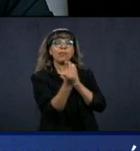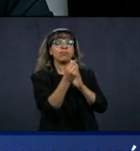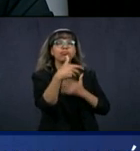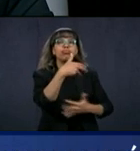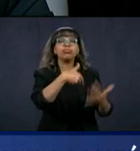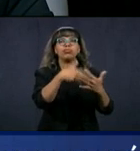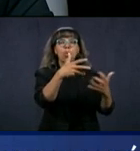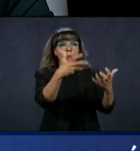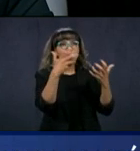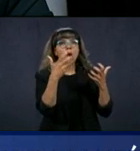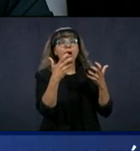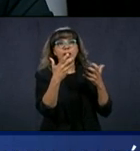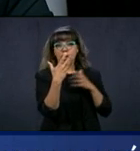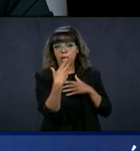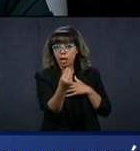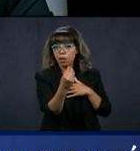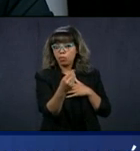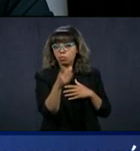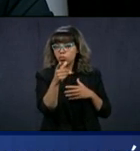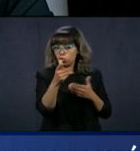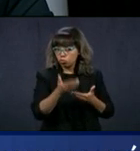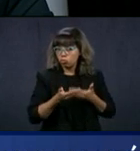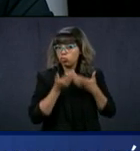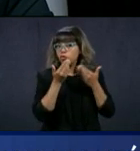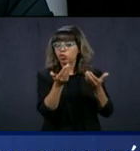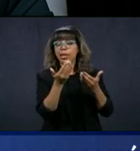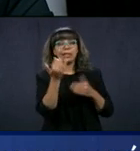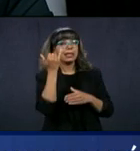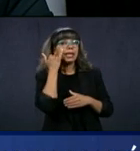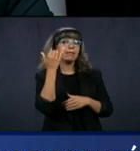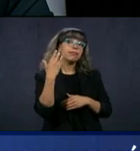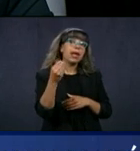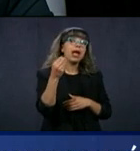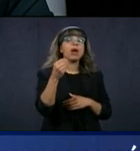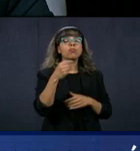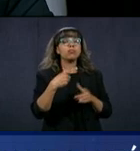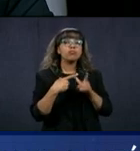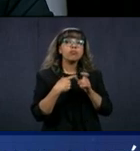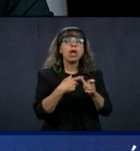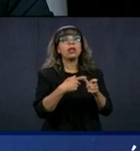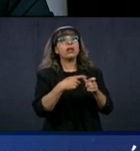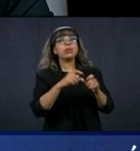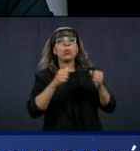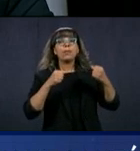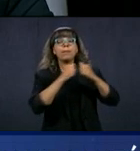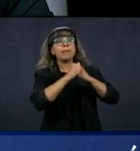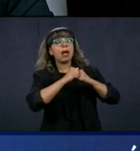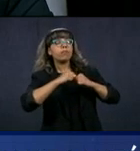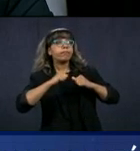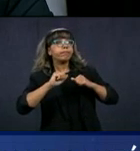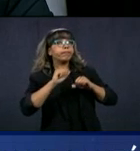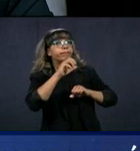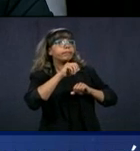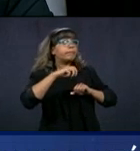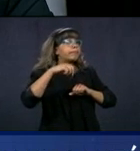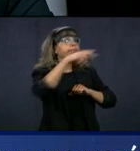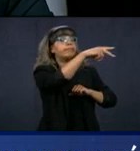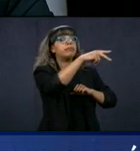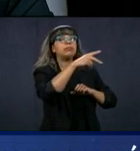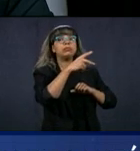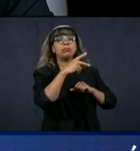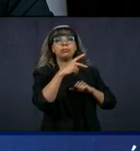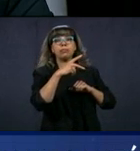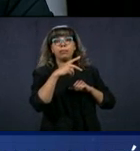leur conseillez de porter des masques s'ils se trouvent à l'extérieur pour marcher, pour faire du jogging ou du hiking, de